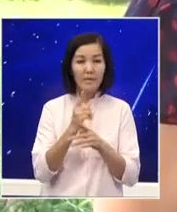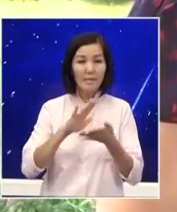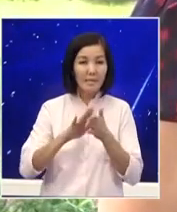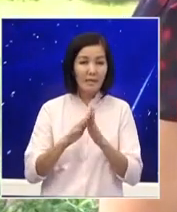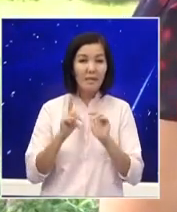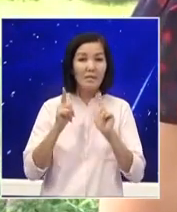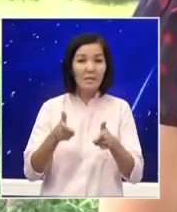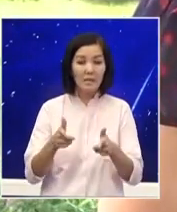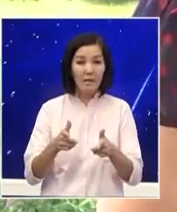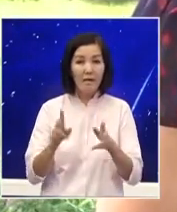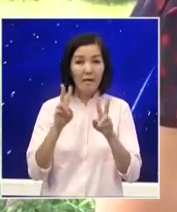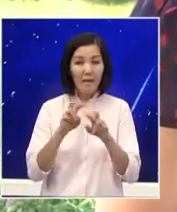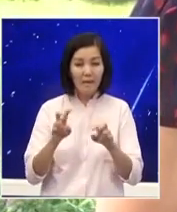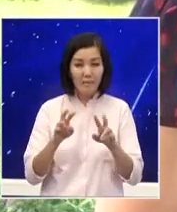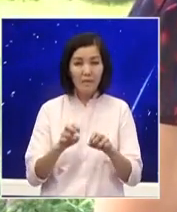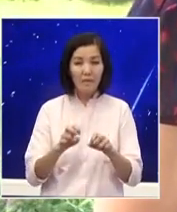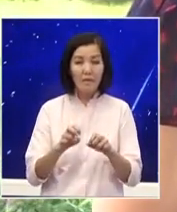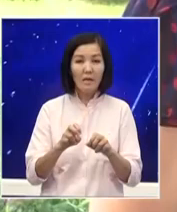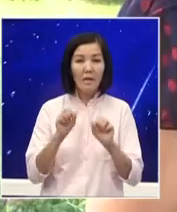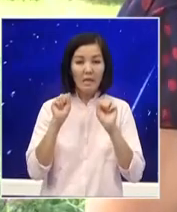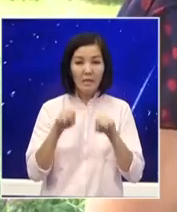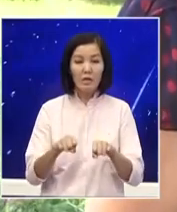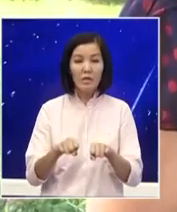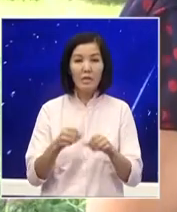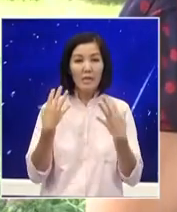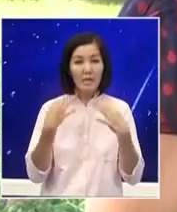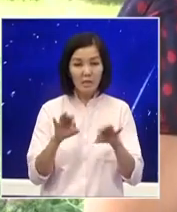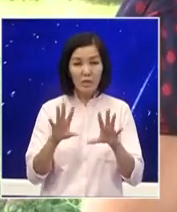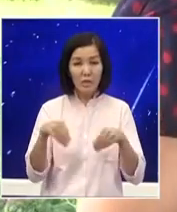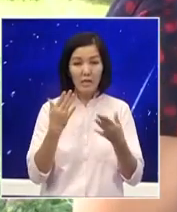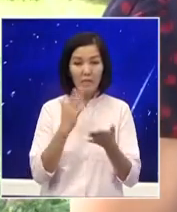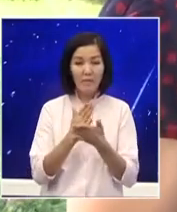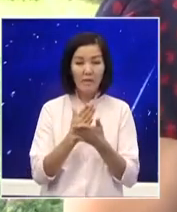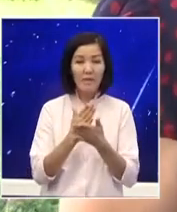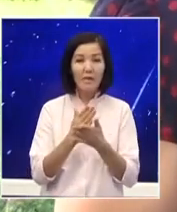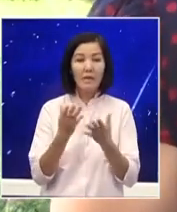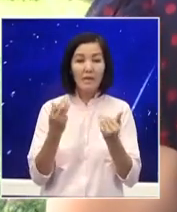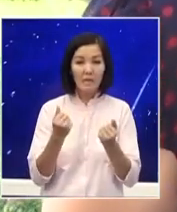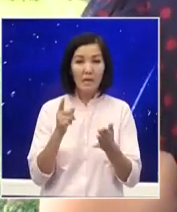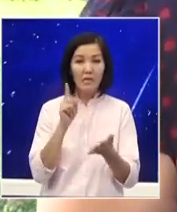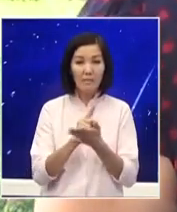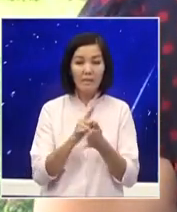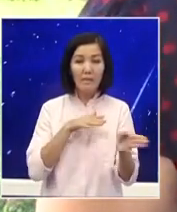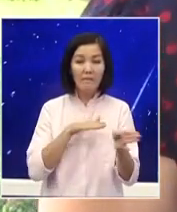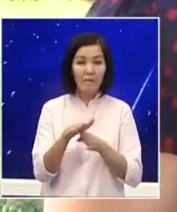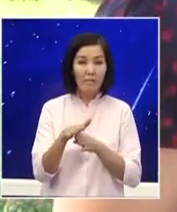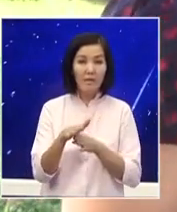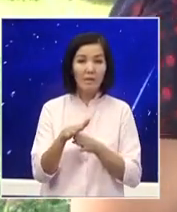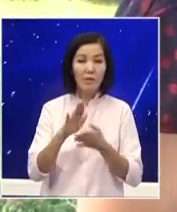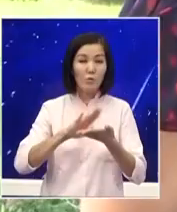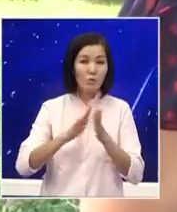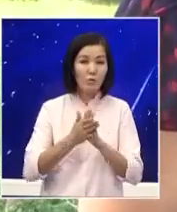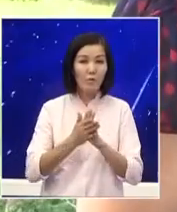экспертизы должны иметь разрешение на эмиссии в окружающую и также они должны выполнять именно условие